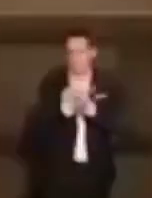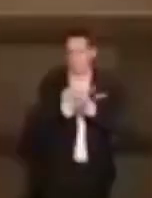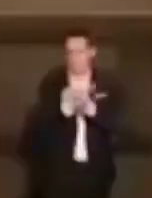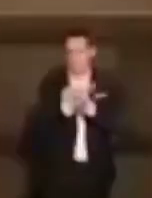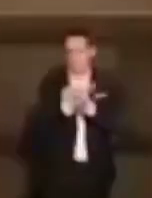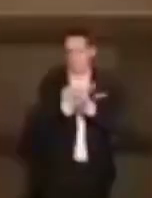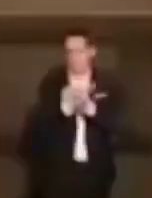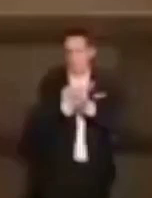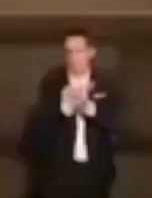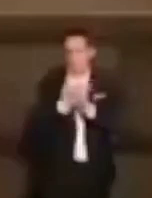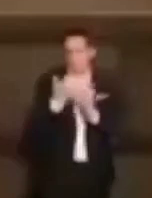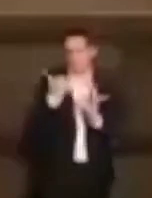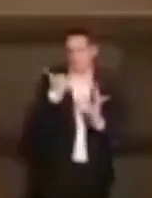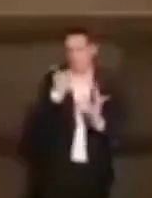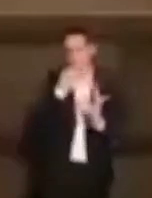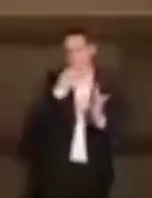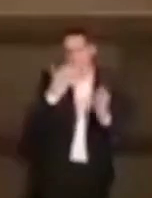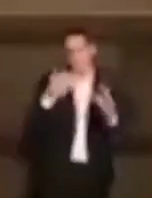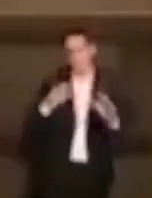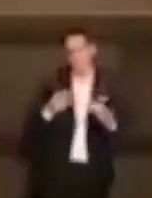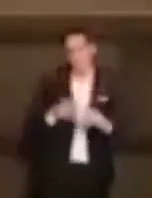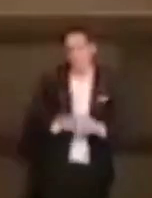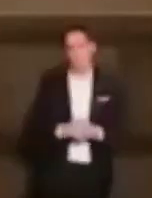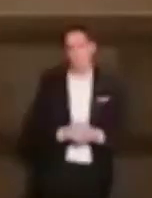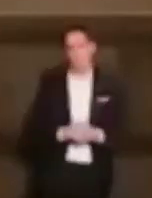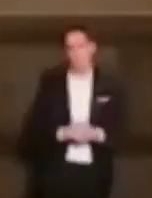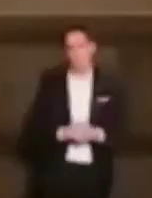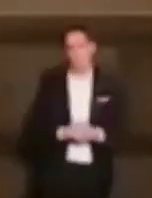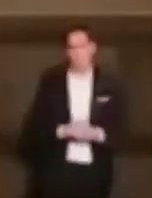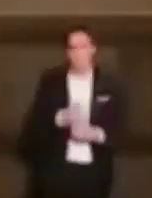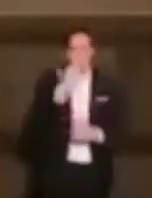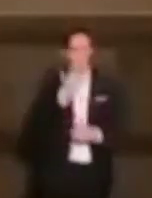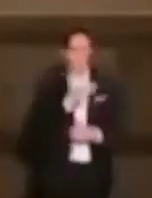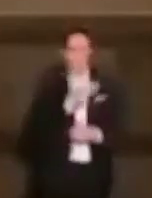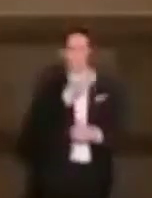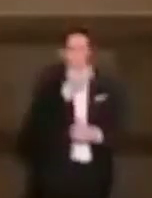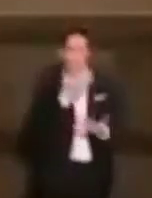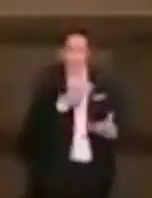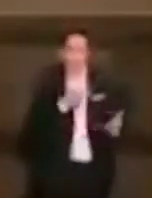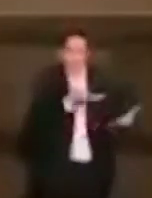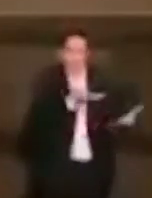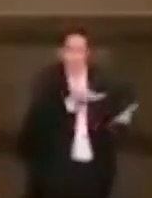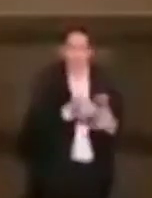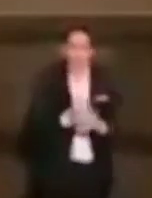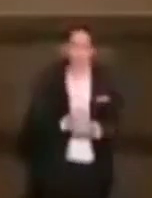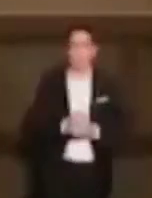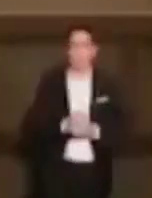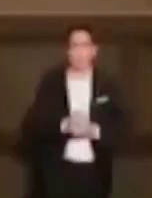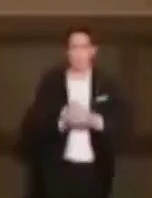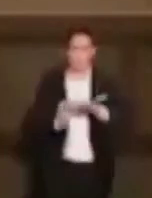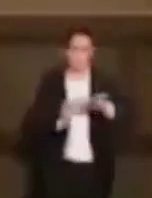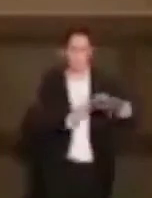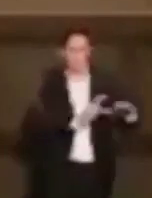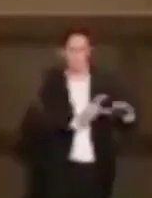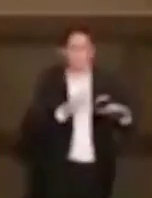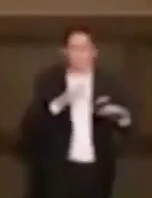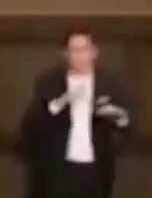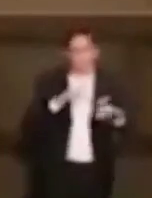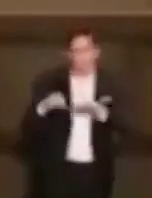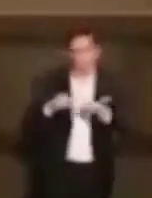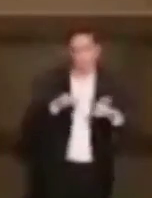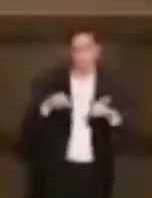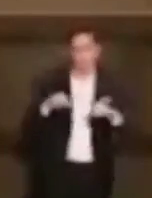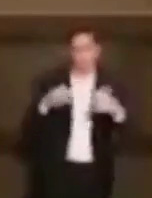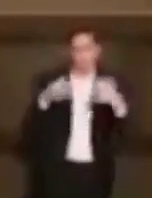کنم درباره آنچه که در فرانسه و در دنیا دارد اتفاق می افتد. من